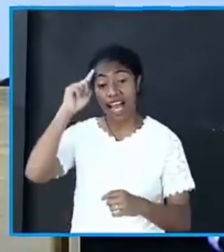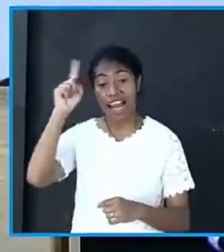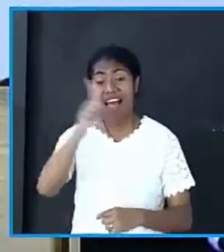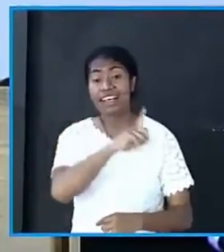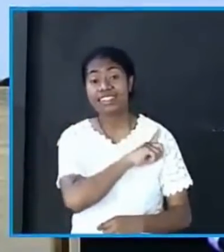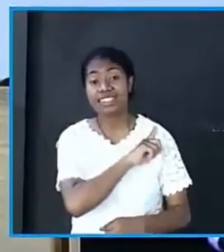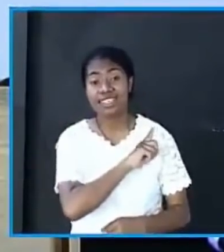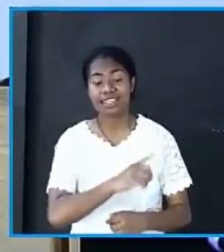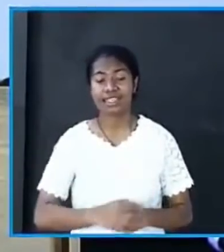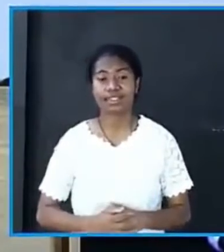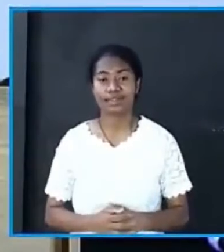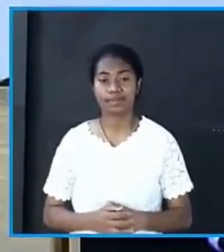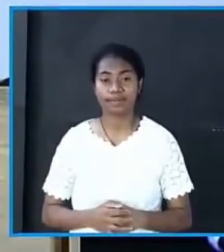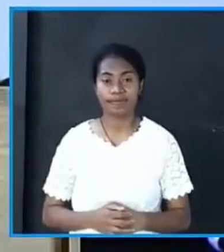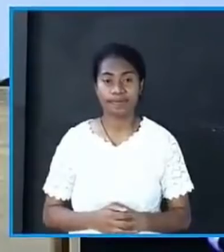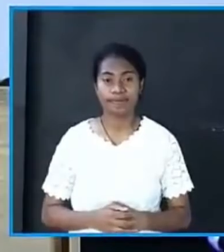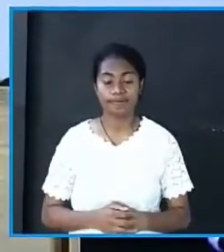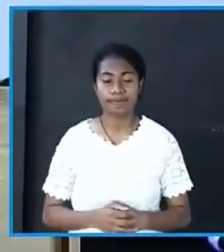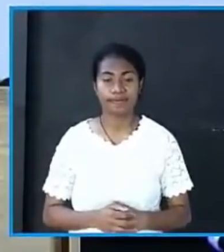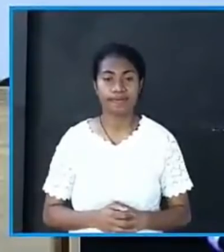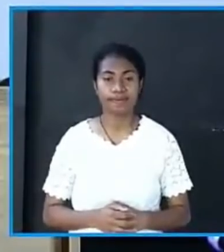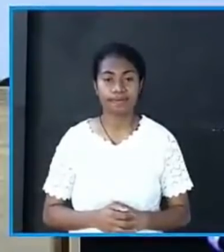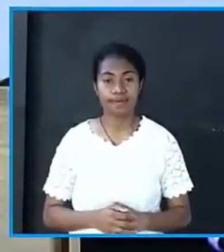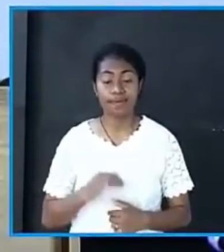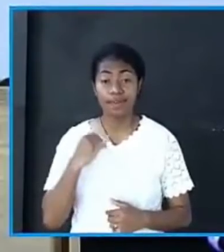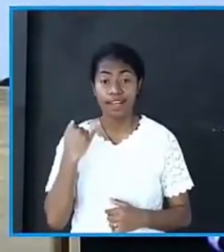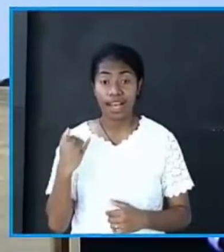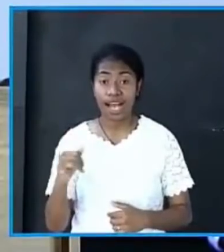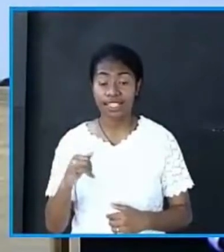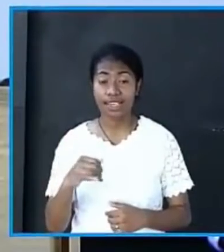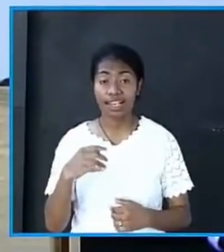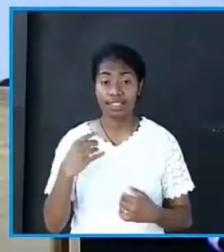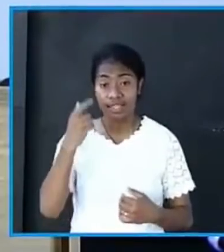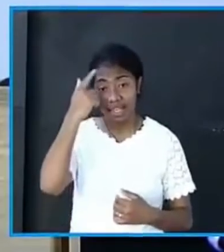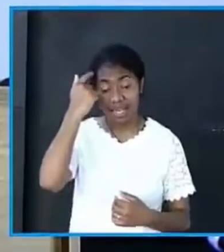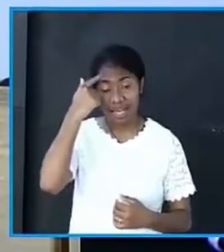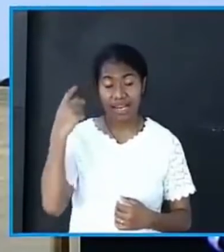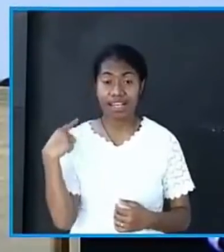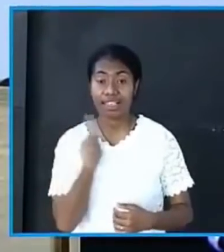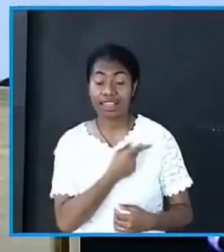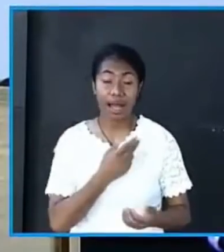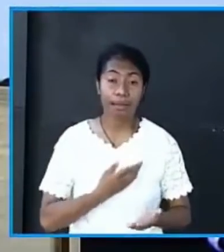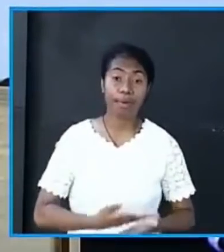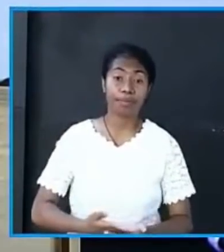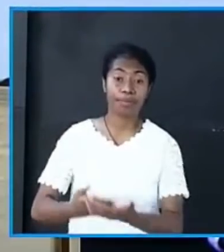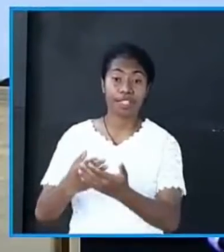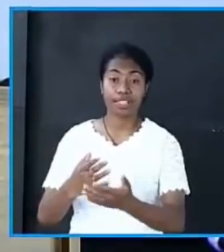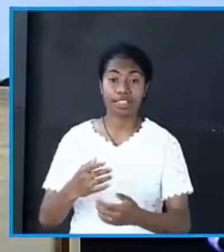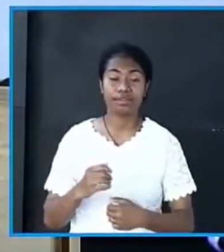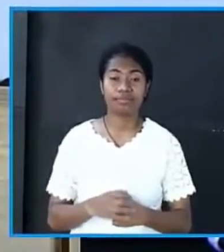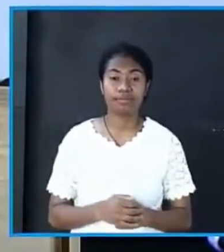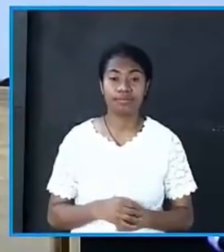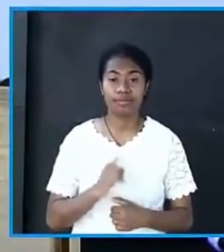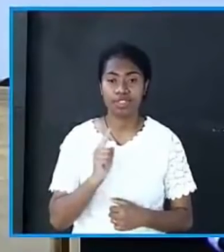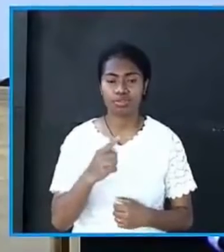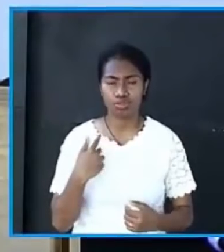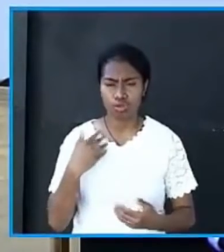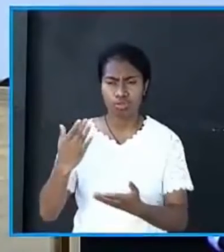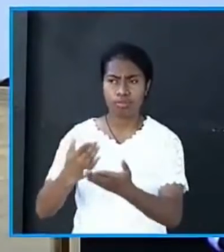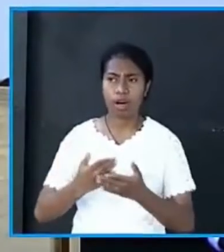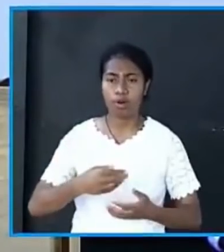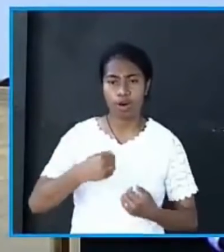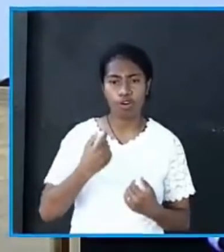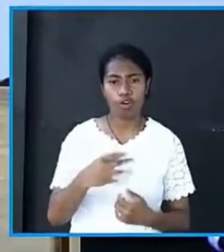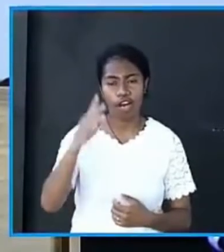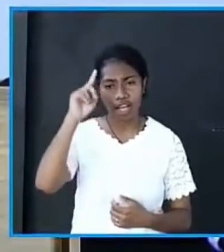sama dengan yang ada pada alat hanya karena kita diberi mata dia sedikit dibawa Allah